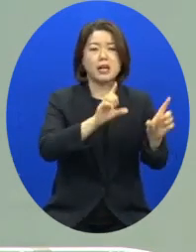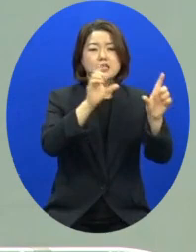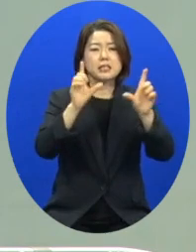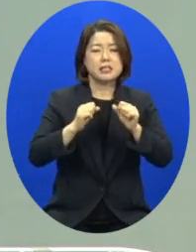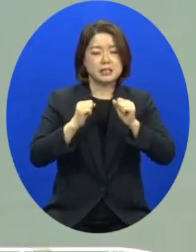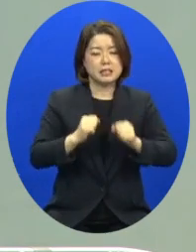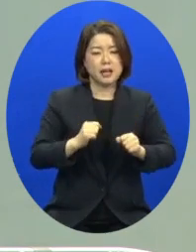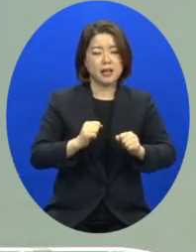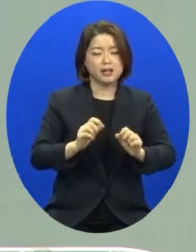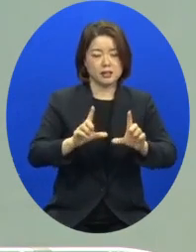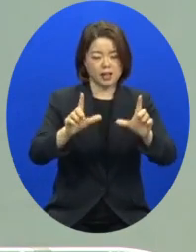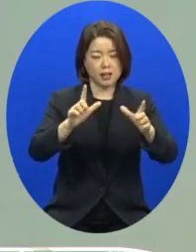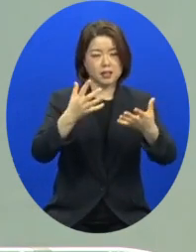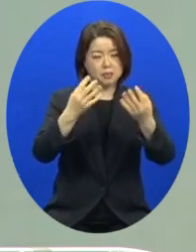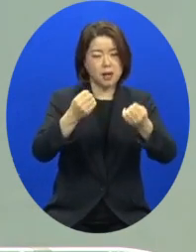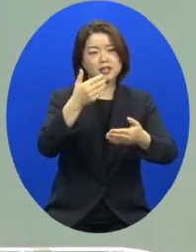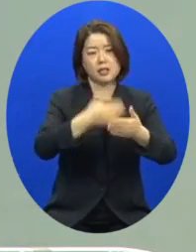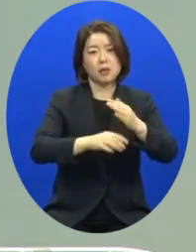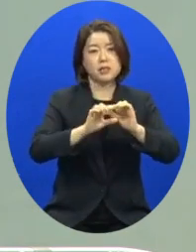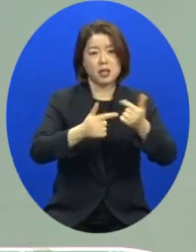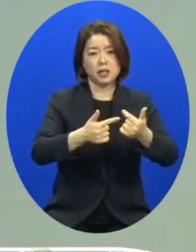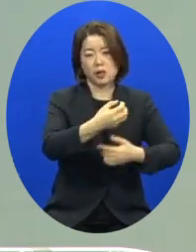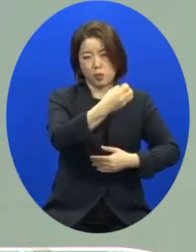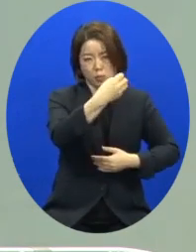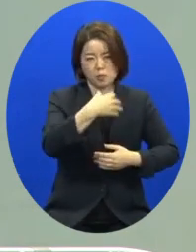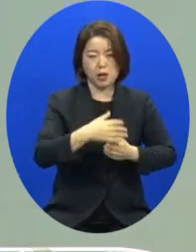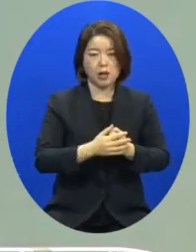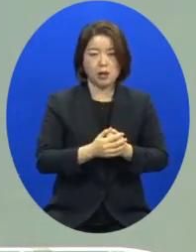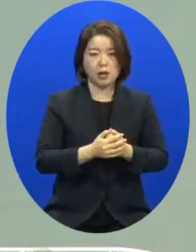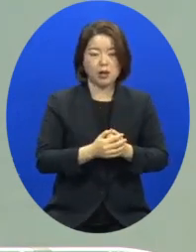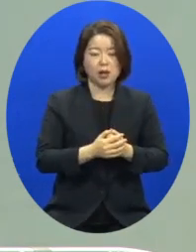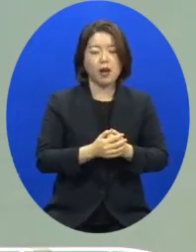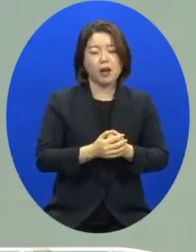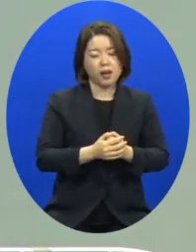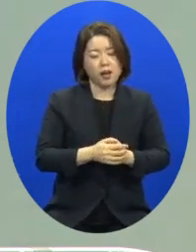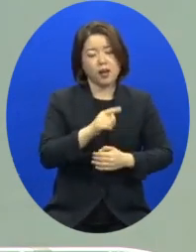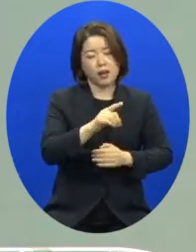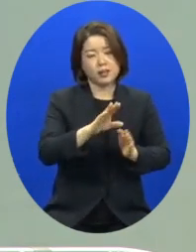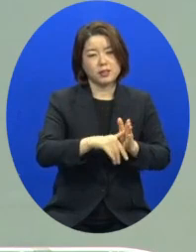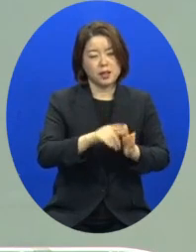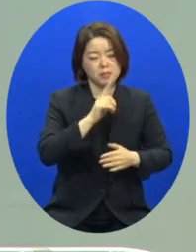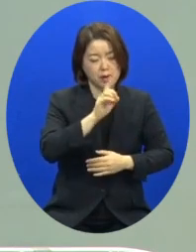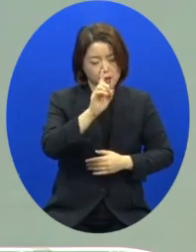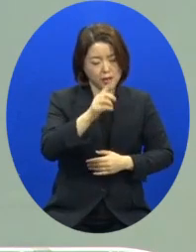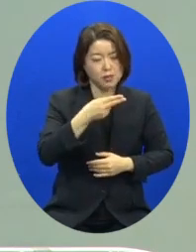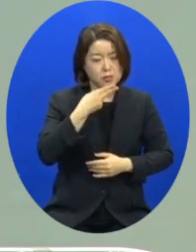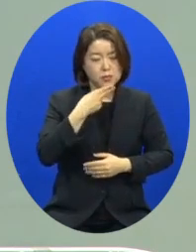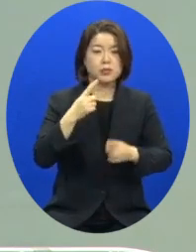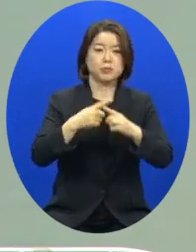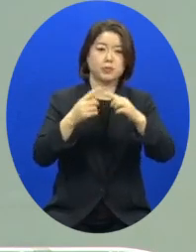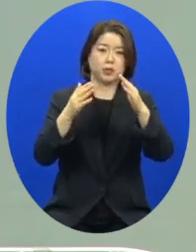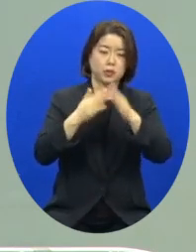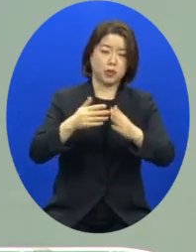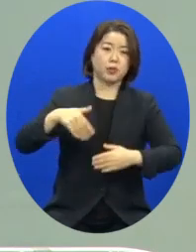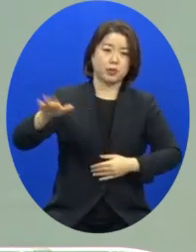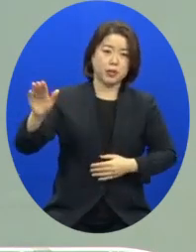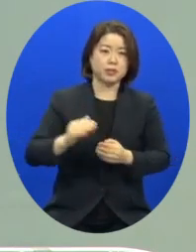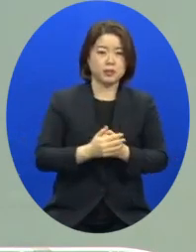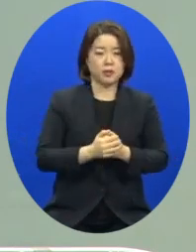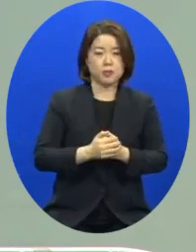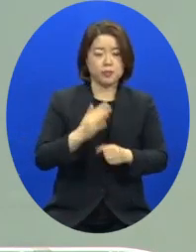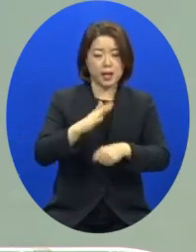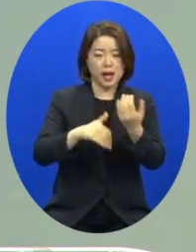남지 않았다고요. 그때 아무 말 하지 않고 저는 교회로 갔습니다. 그리고